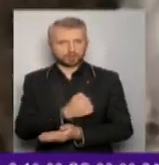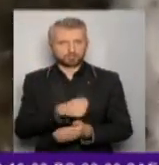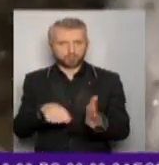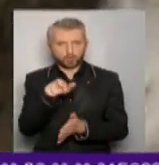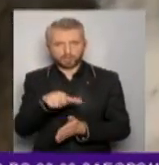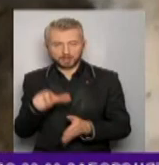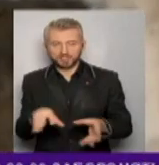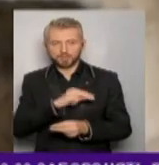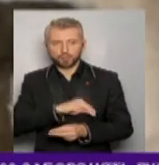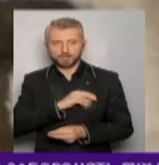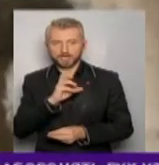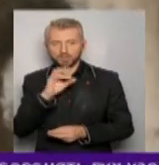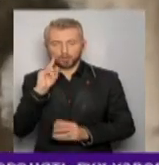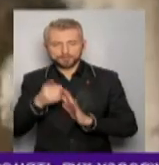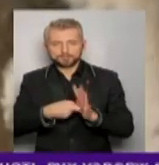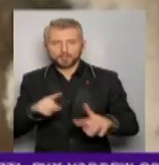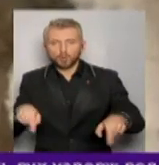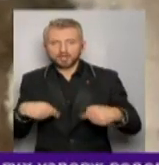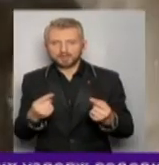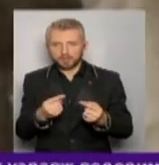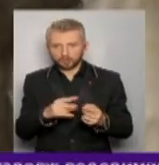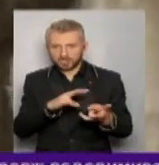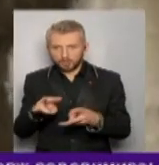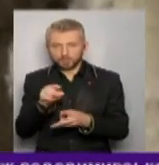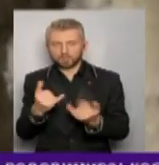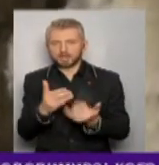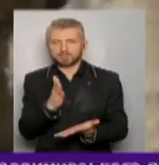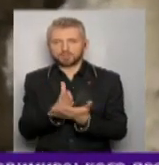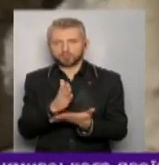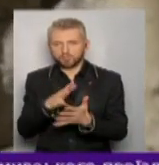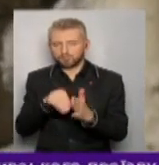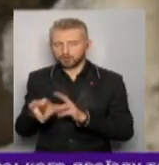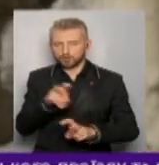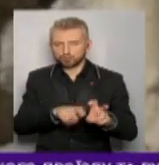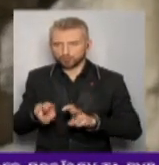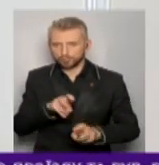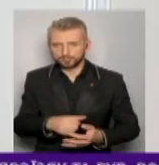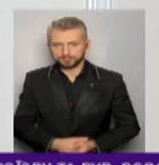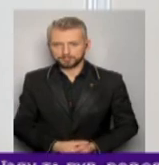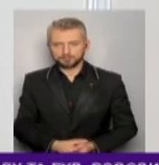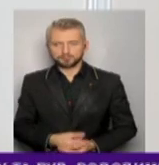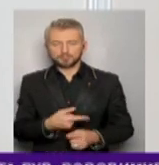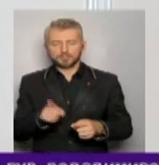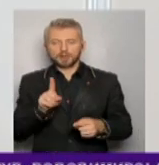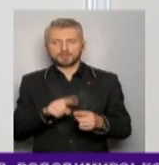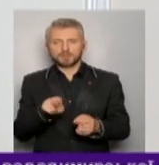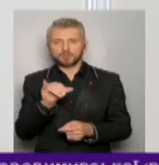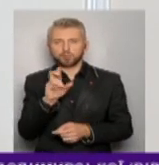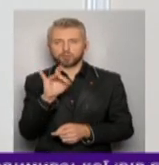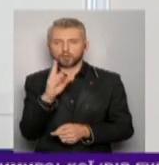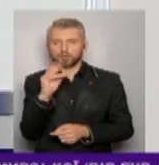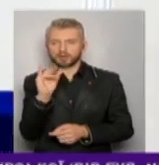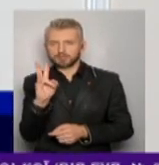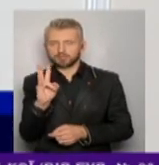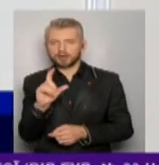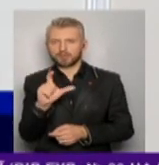співробітники СБУ встановили організатора диверсійного акту. Він зараз перебуває в розшуку. Це Дубровкін Єгор